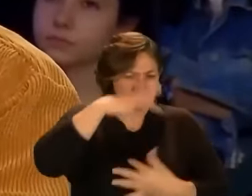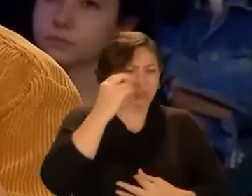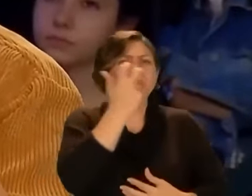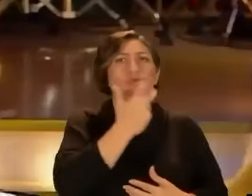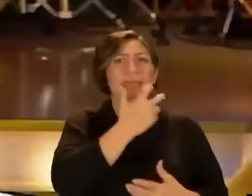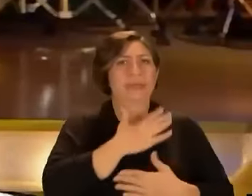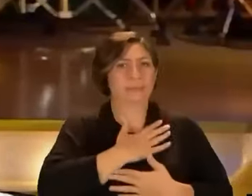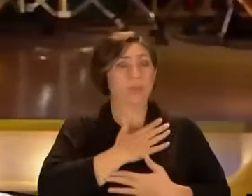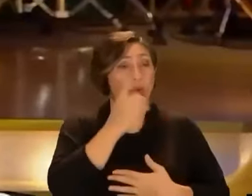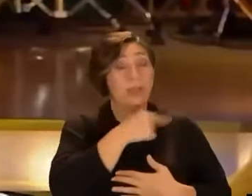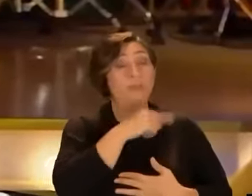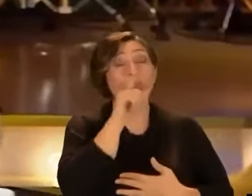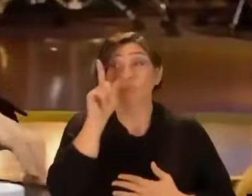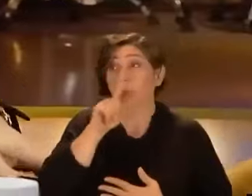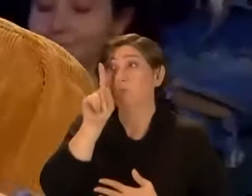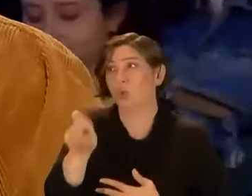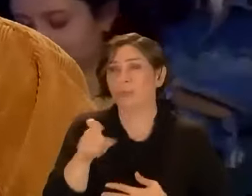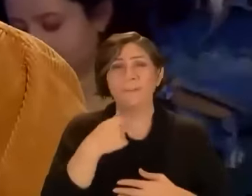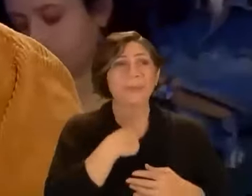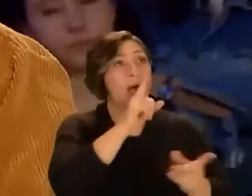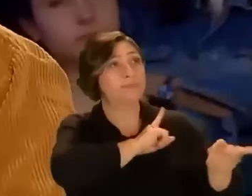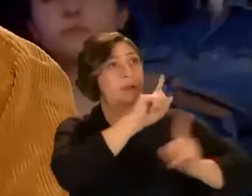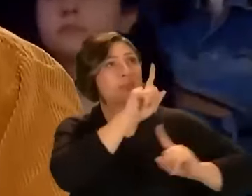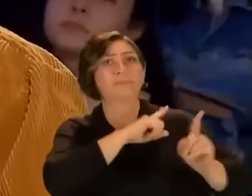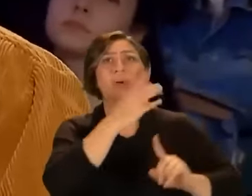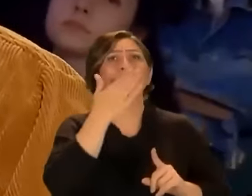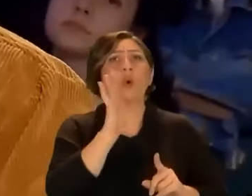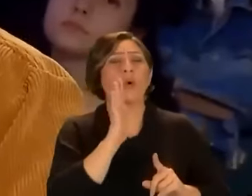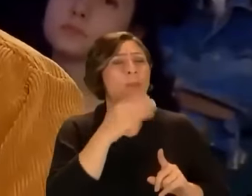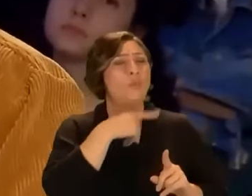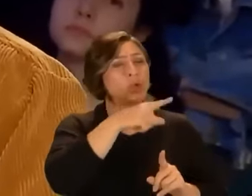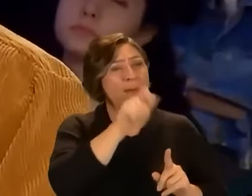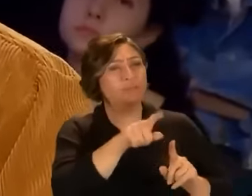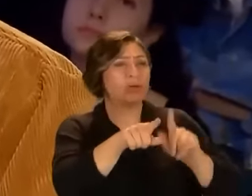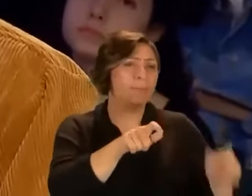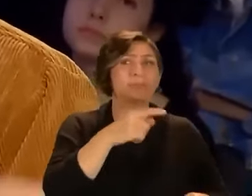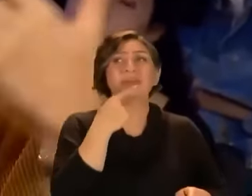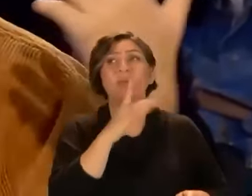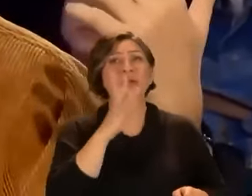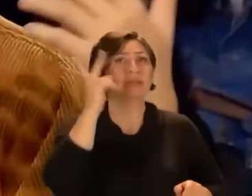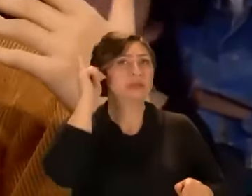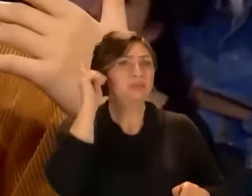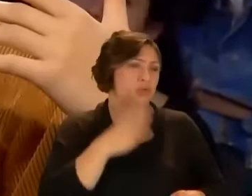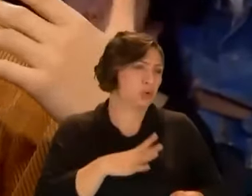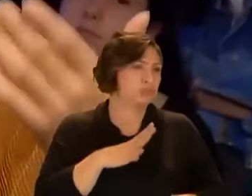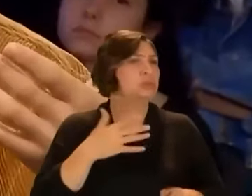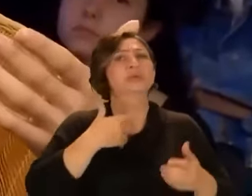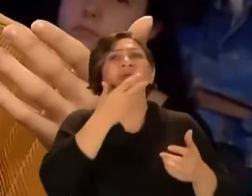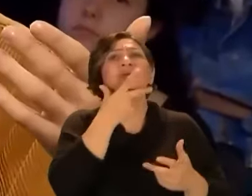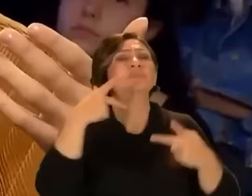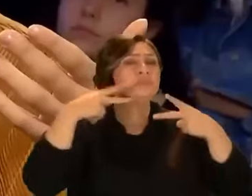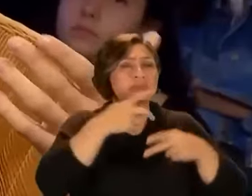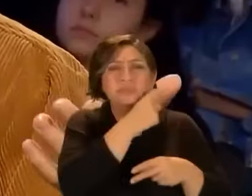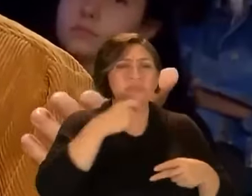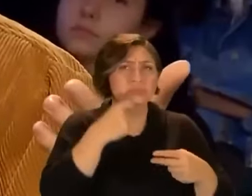önemlisi o zaten. Bu yüzden sordum soruyu. Evet yani beni yöneten birisi yok. Birisi demiyor ki Emir şunu yap bunu yap. İşte saçımı kesmek istiyorum kesiyorum. Sakalımı